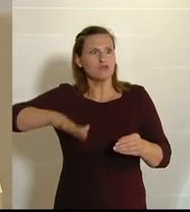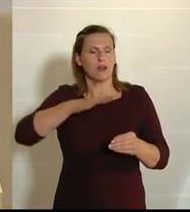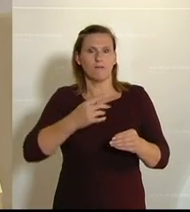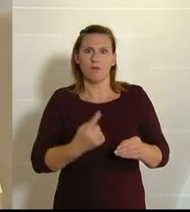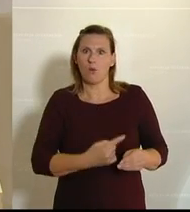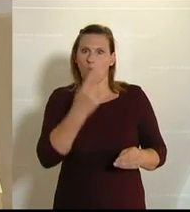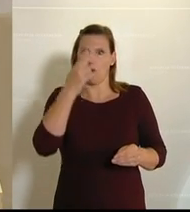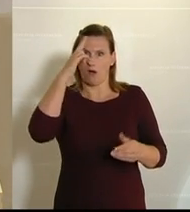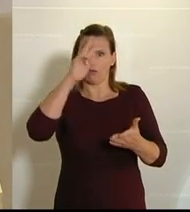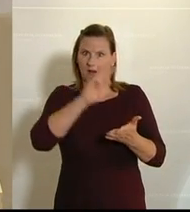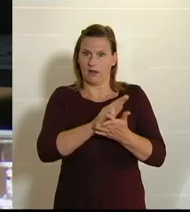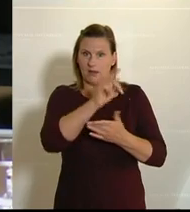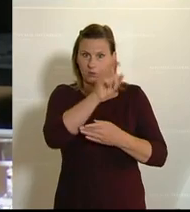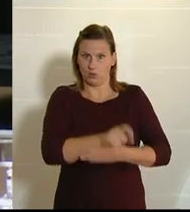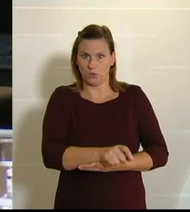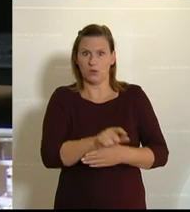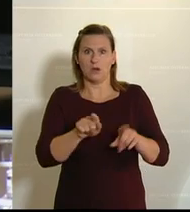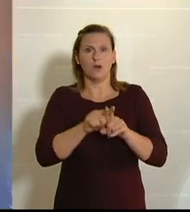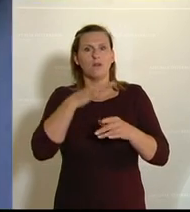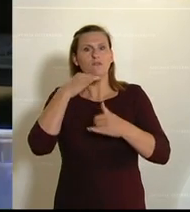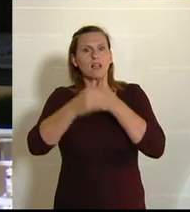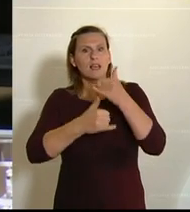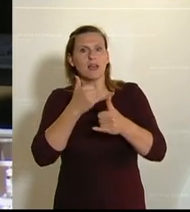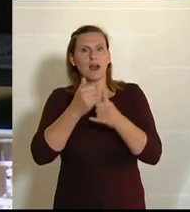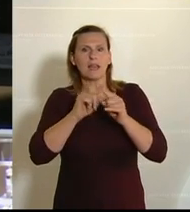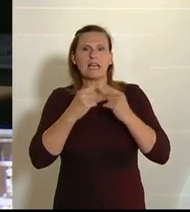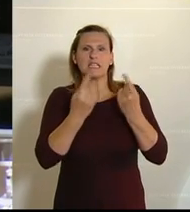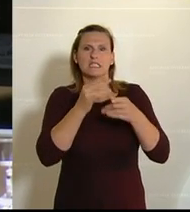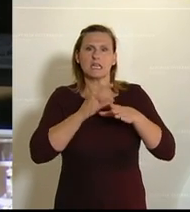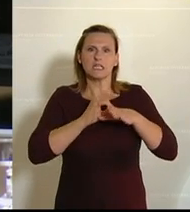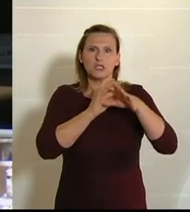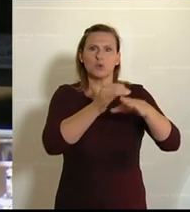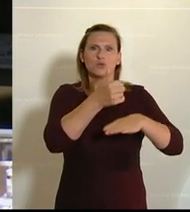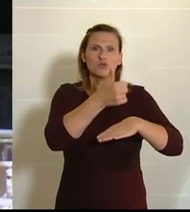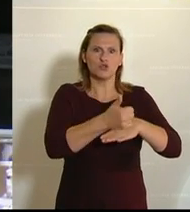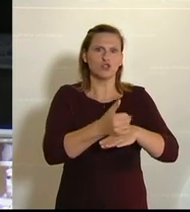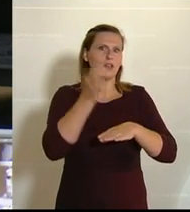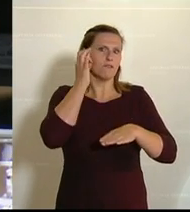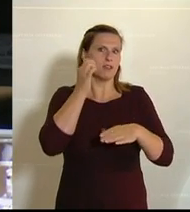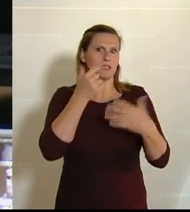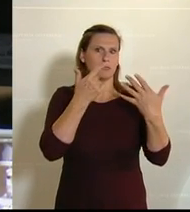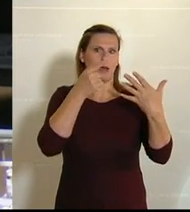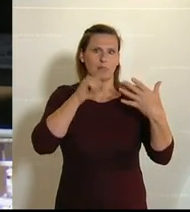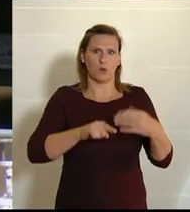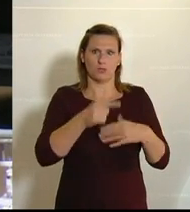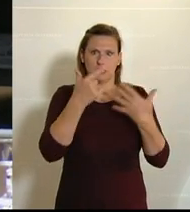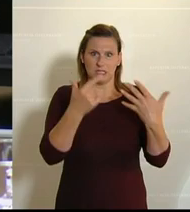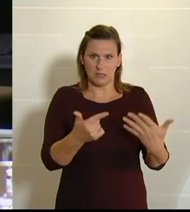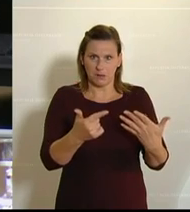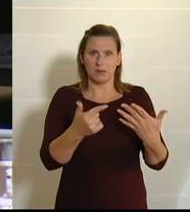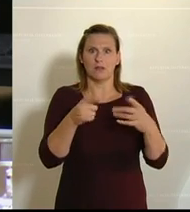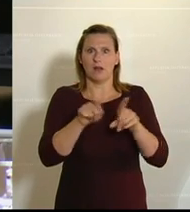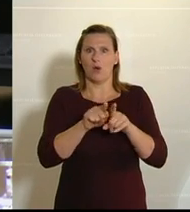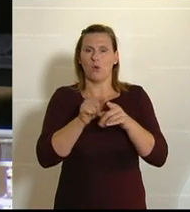Kultursektor. Sie war jahrelang Sektionschefin ab 2007 und eben